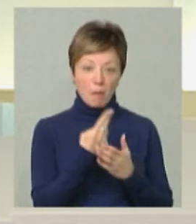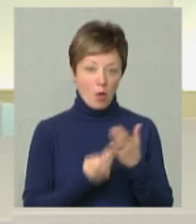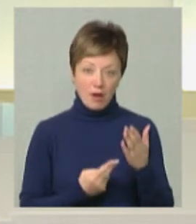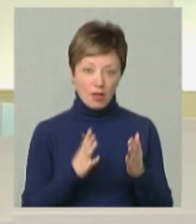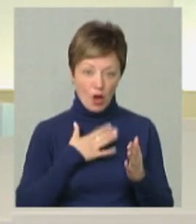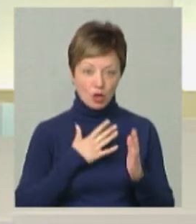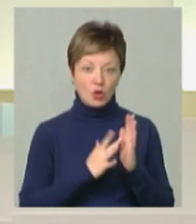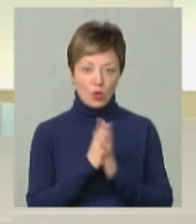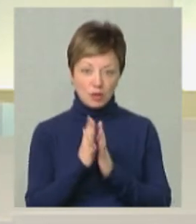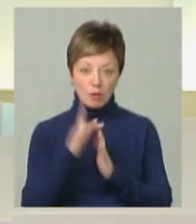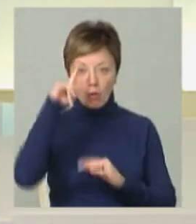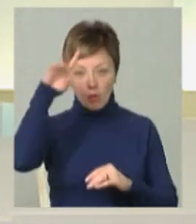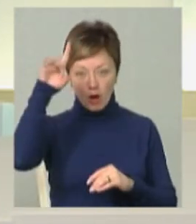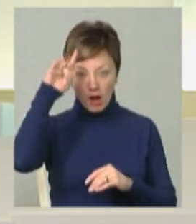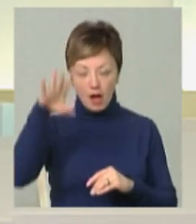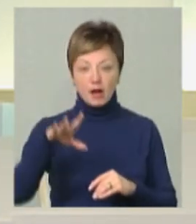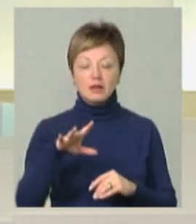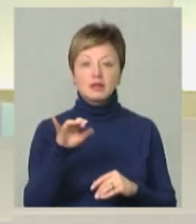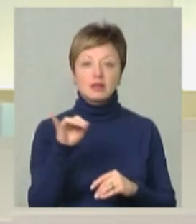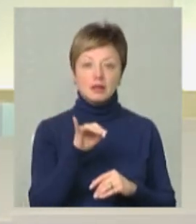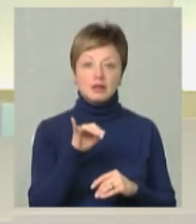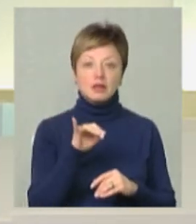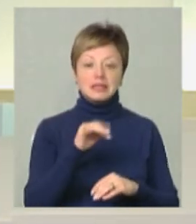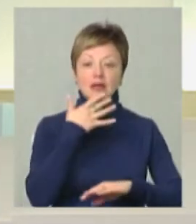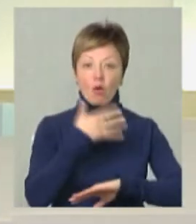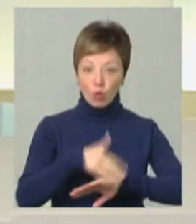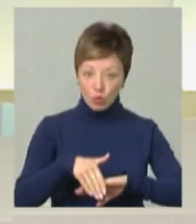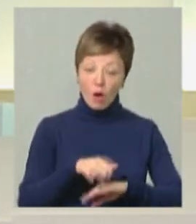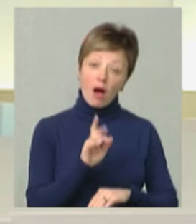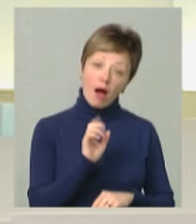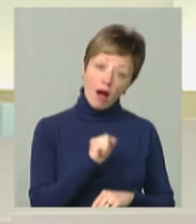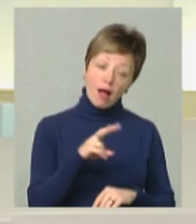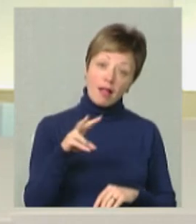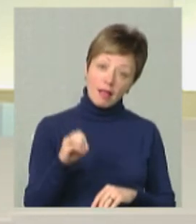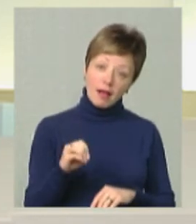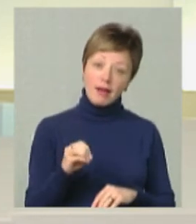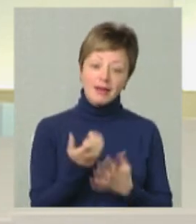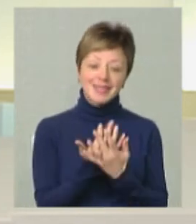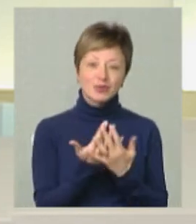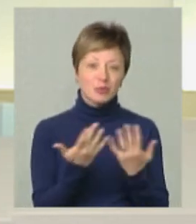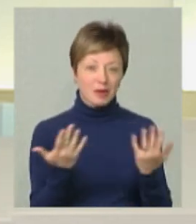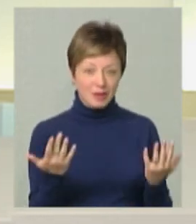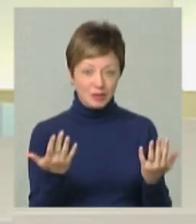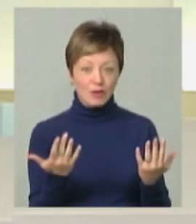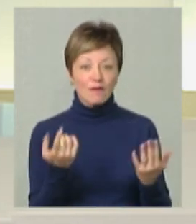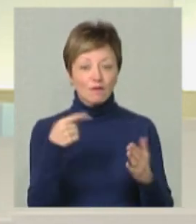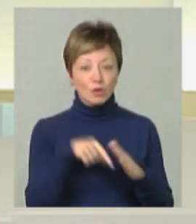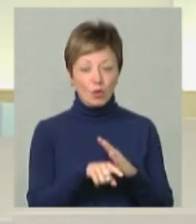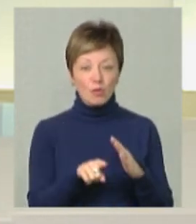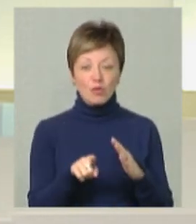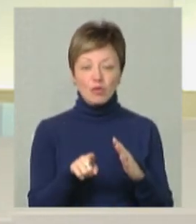наші рослини і популярні, і відомі, і за кордоном, але проте от саме в різноманітності і в тому